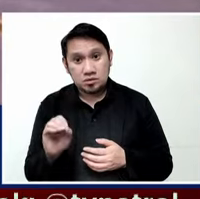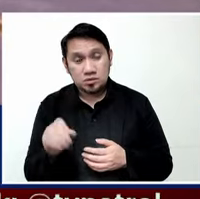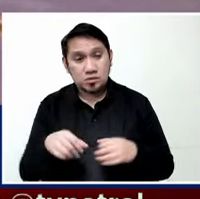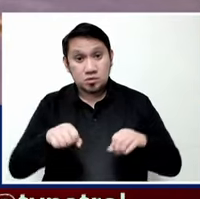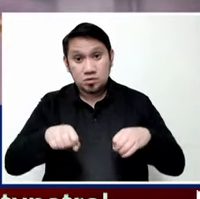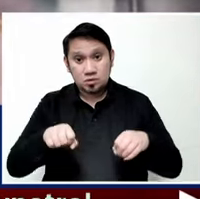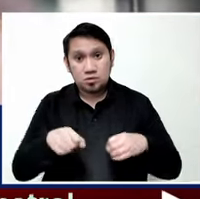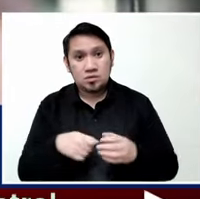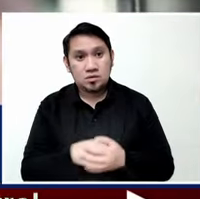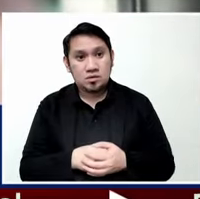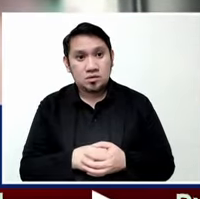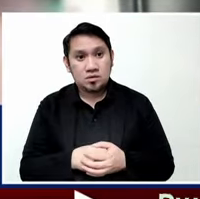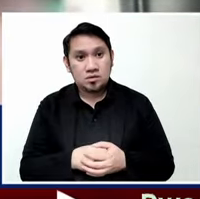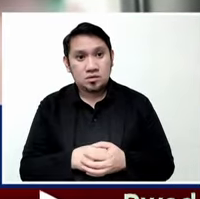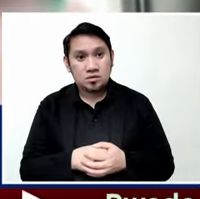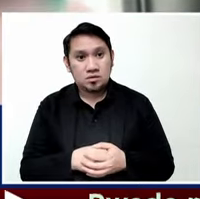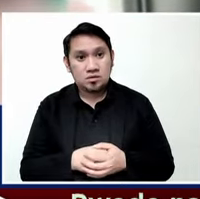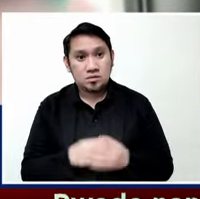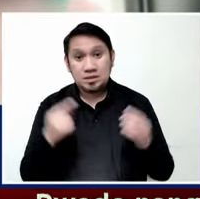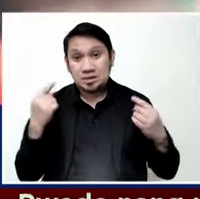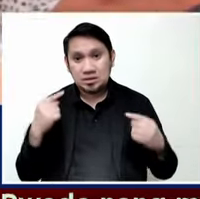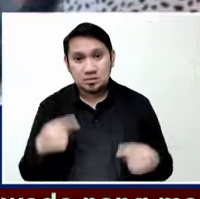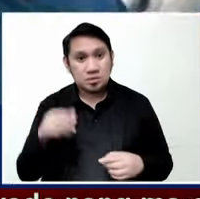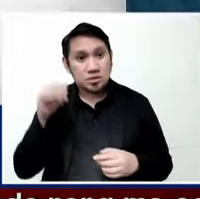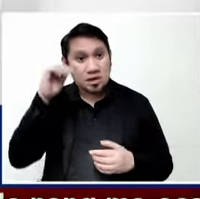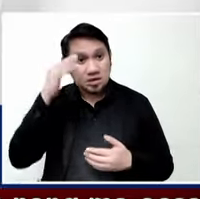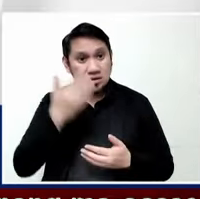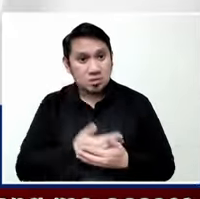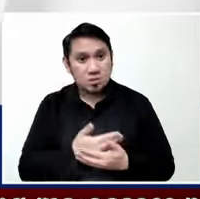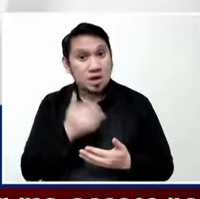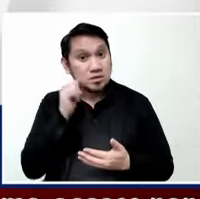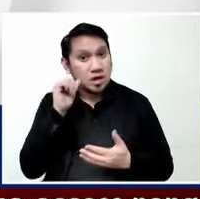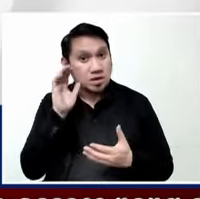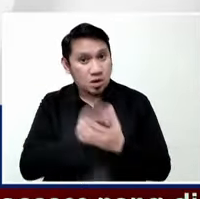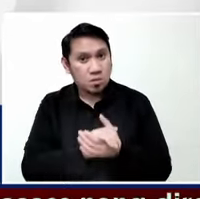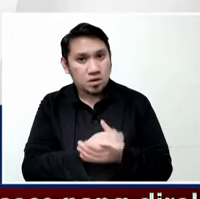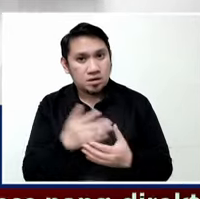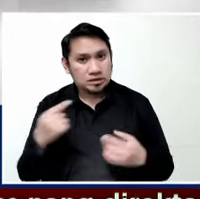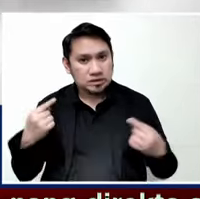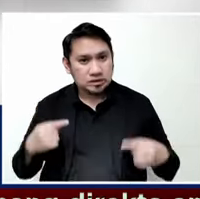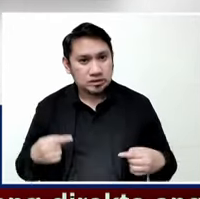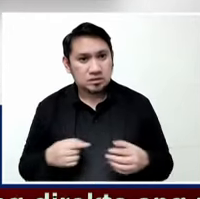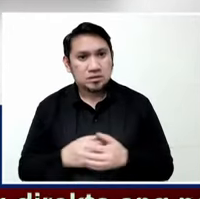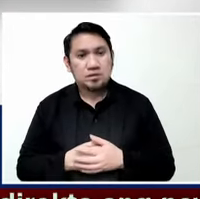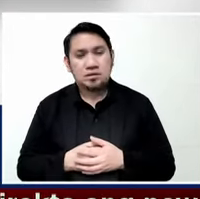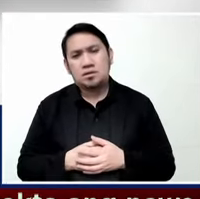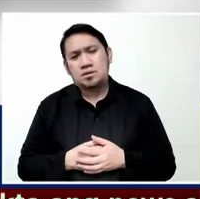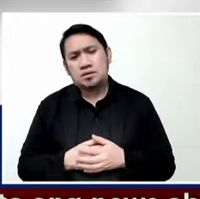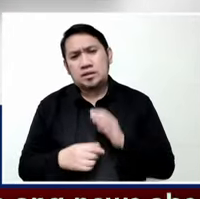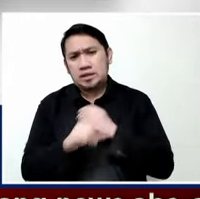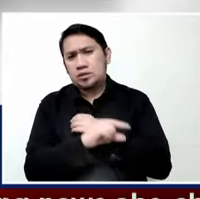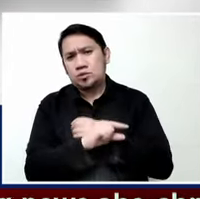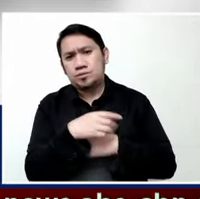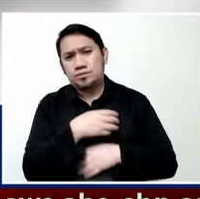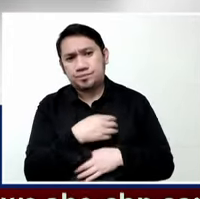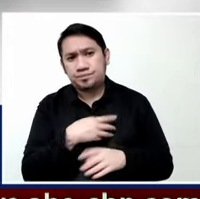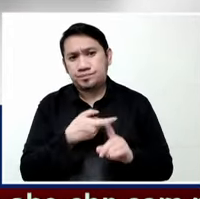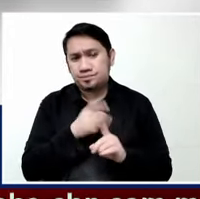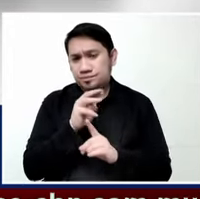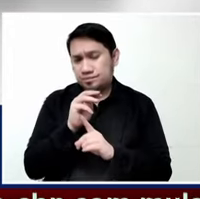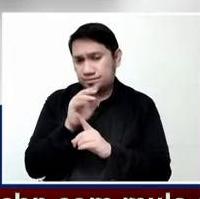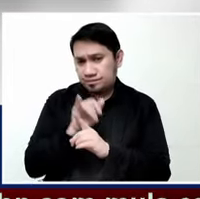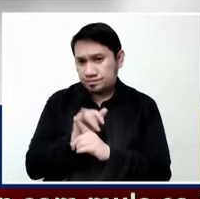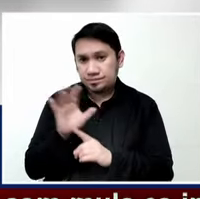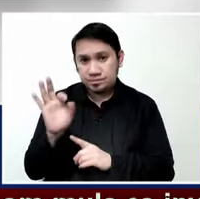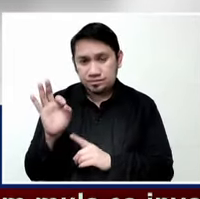ng tricycle. Sugatan naman ang kanyang asawa. Sa tala ng Quezon Police Provincial Office, mula May 9 hanggang May